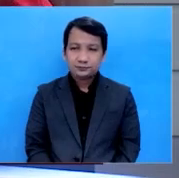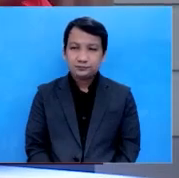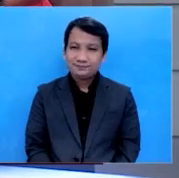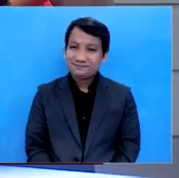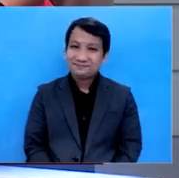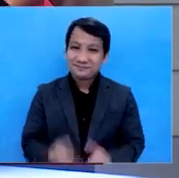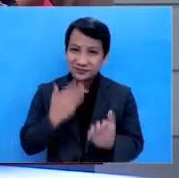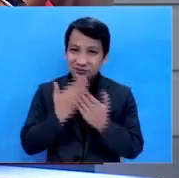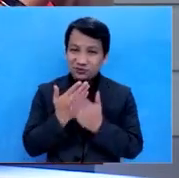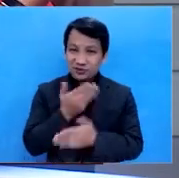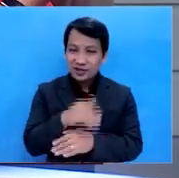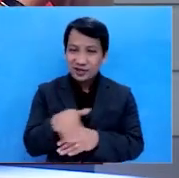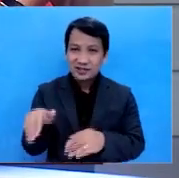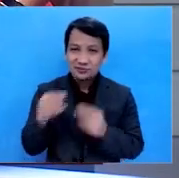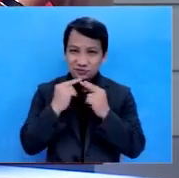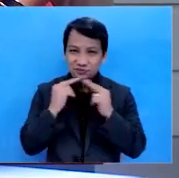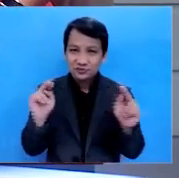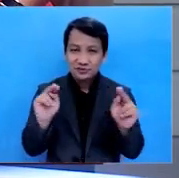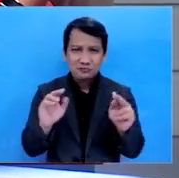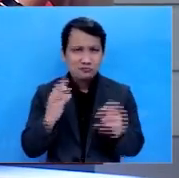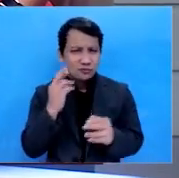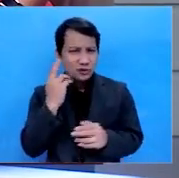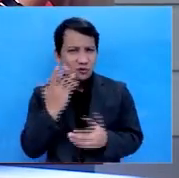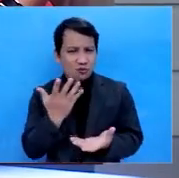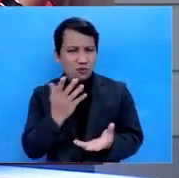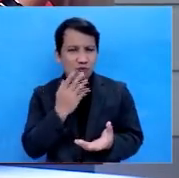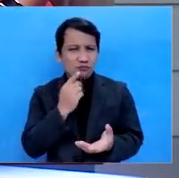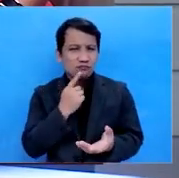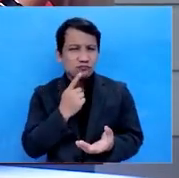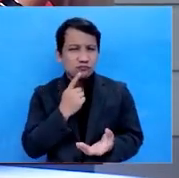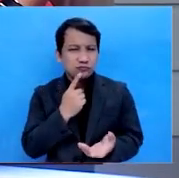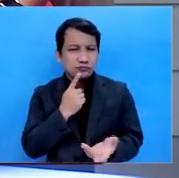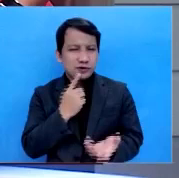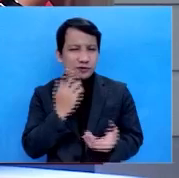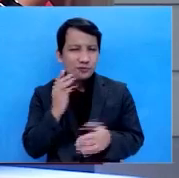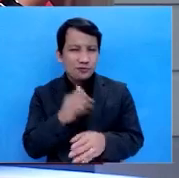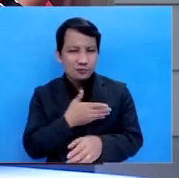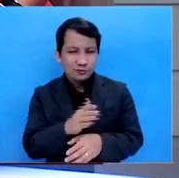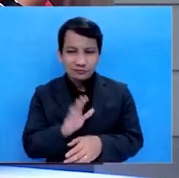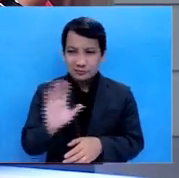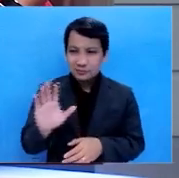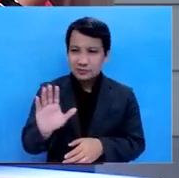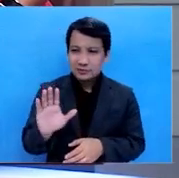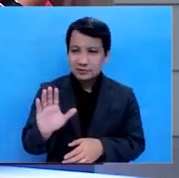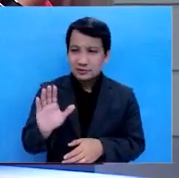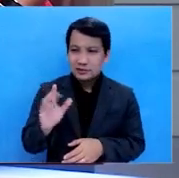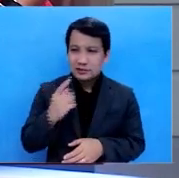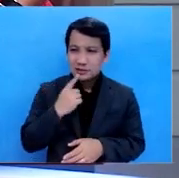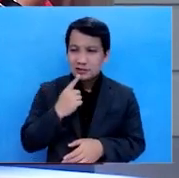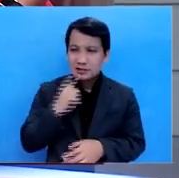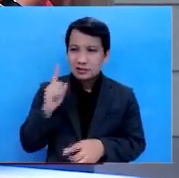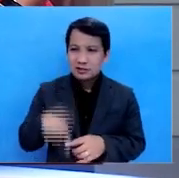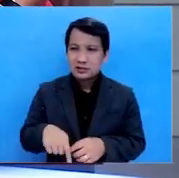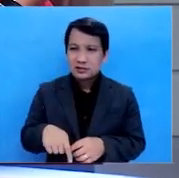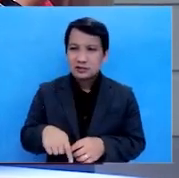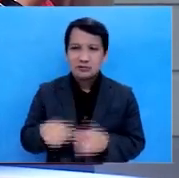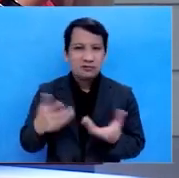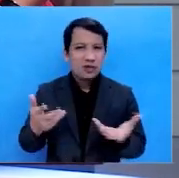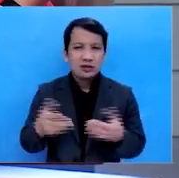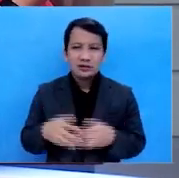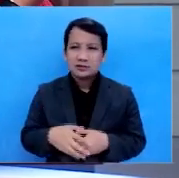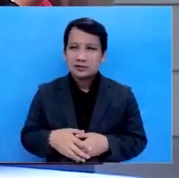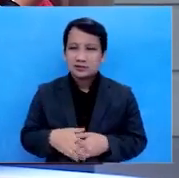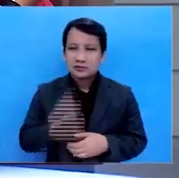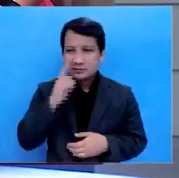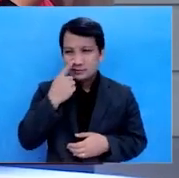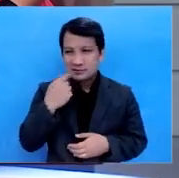Pabaong pampagudit naman po tayo. Sino riyan ang namimiss? Umattend ng concert. Ikaw, Bok. Kaninong concert hindi mo napanood? Wala. Boring akong